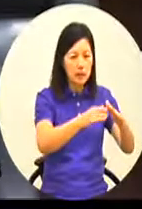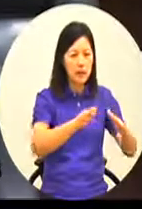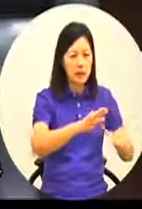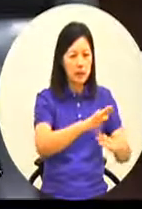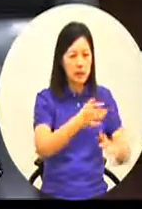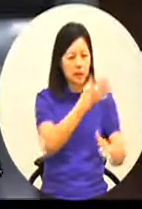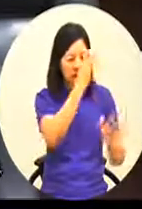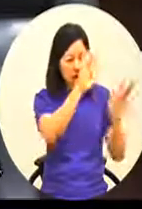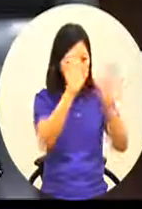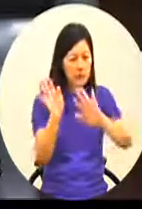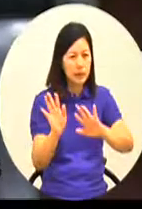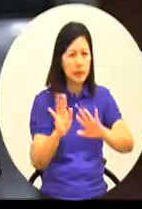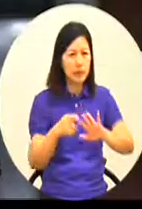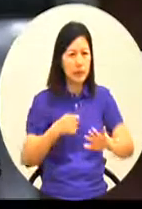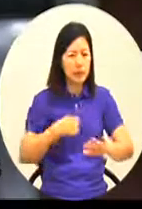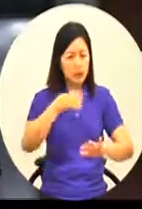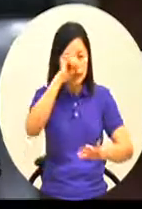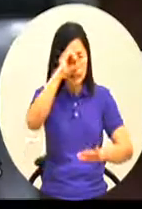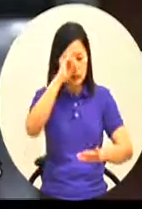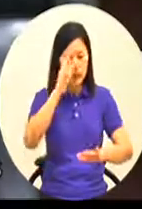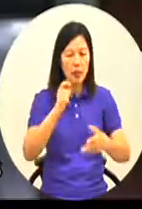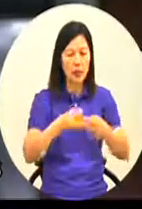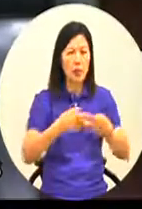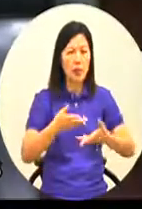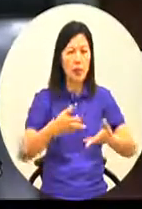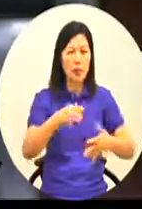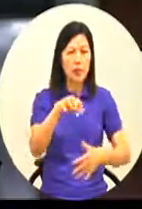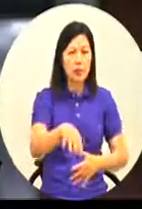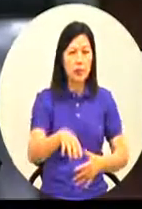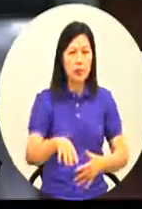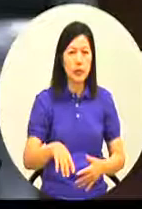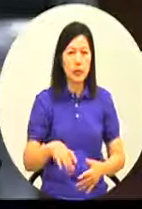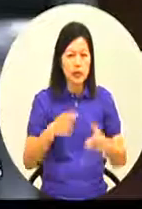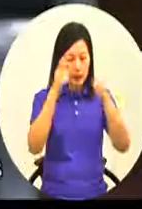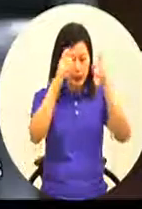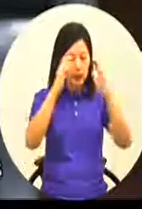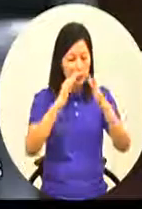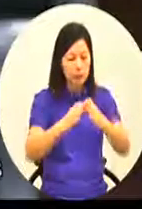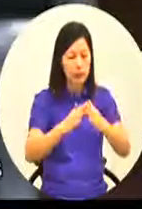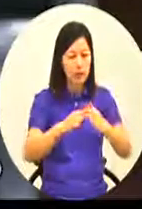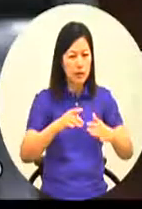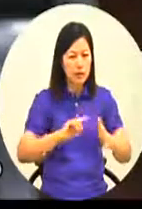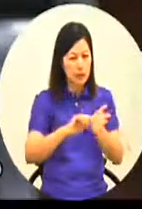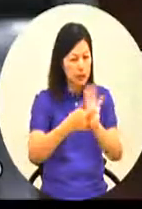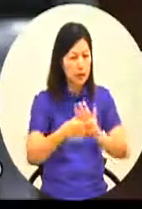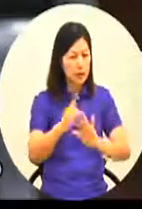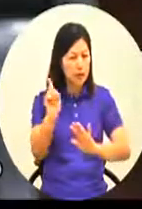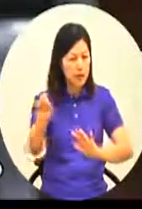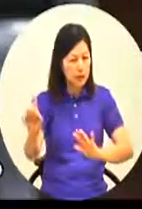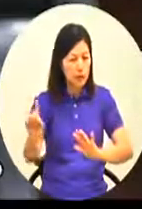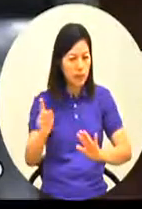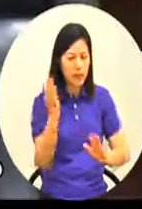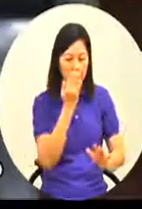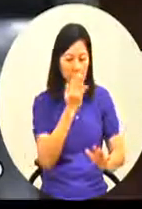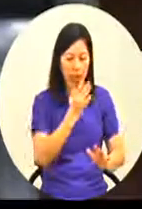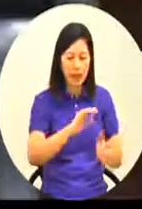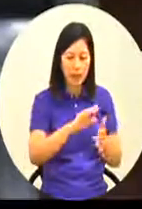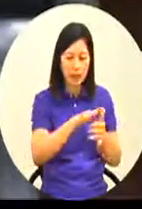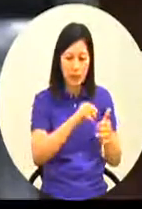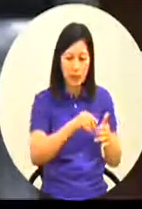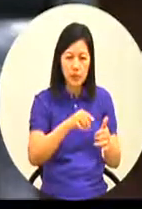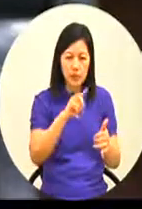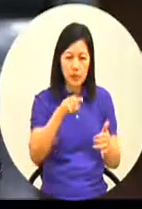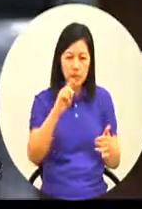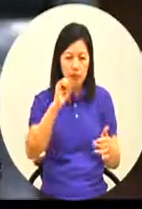出一个问题是，我很期待我们公务局可以针对到底我们高雄市要 呈现什么样的城市的美学跟整个的意